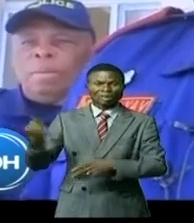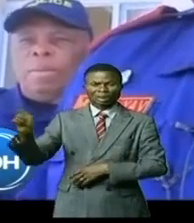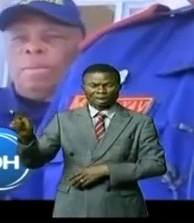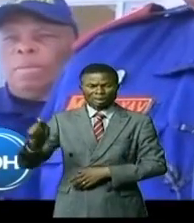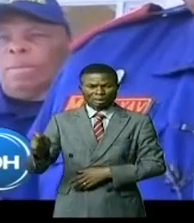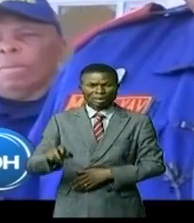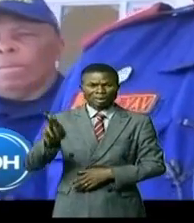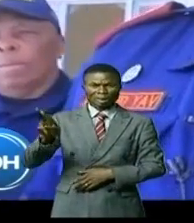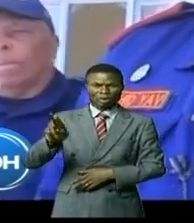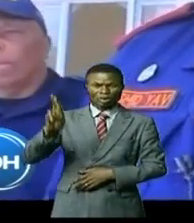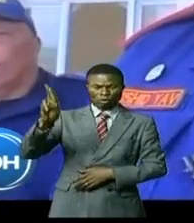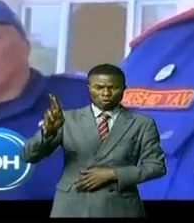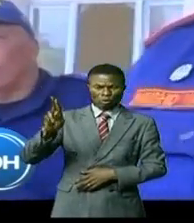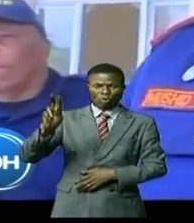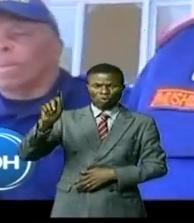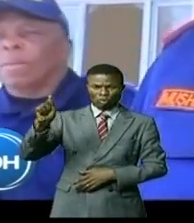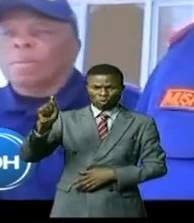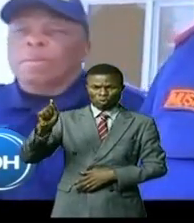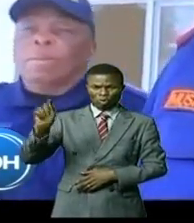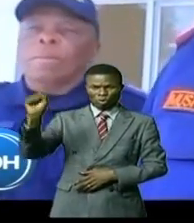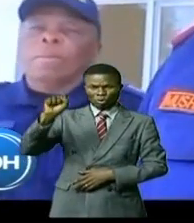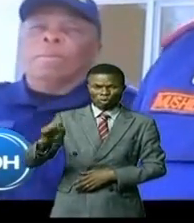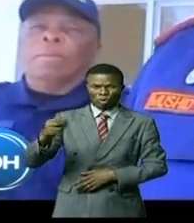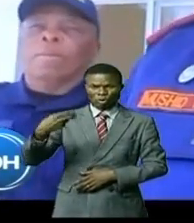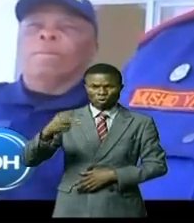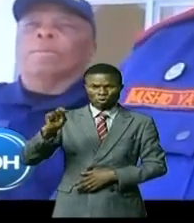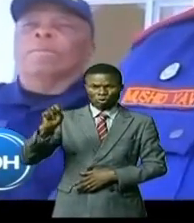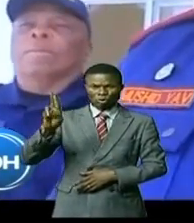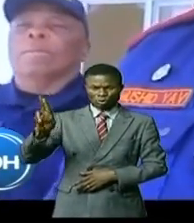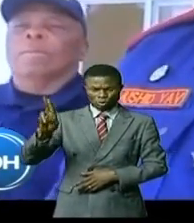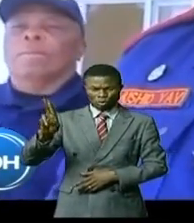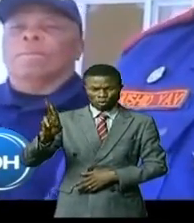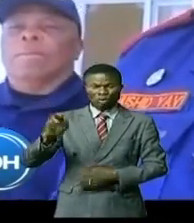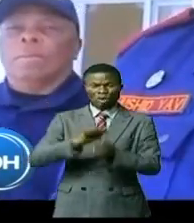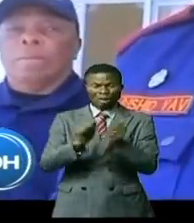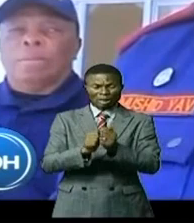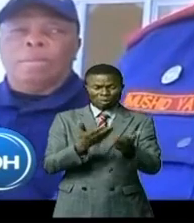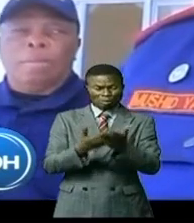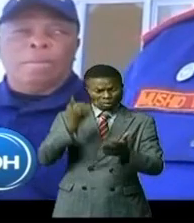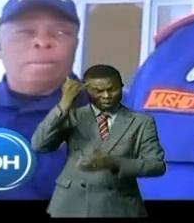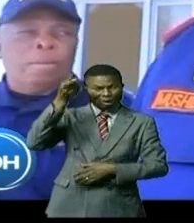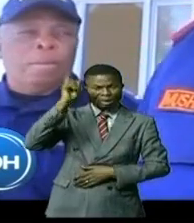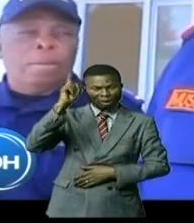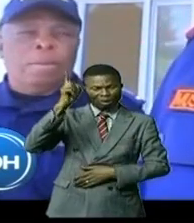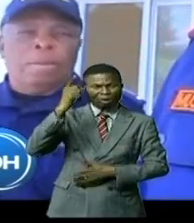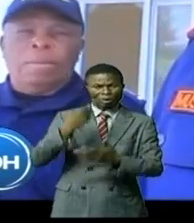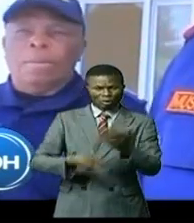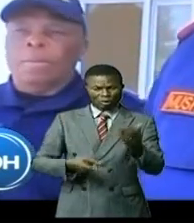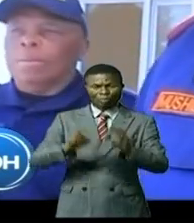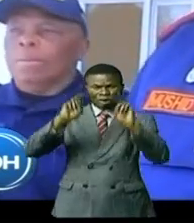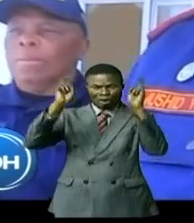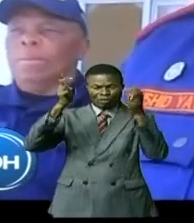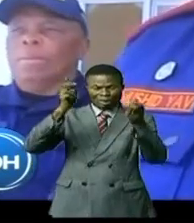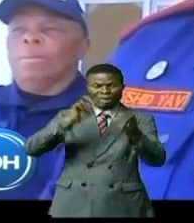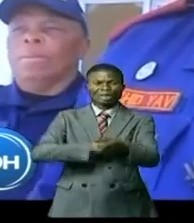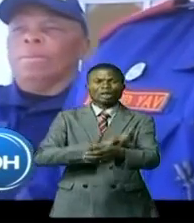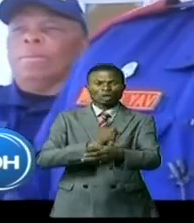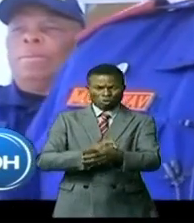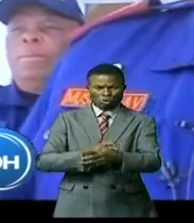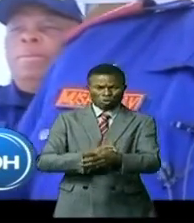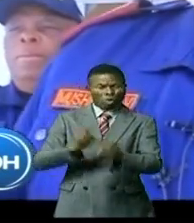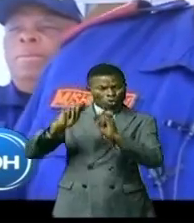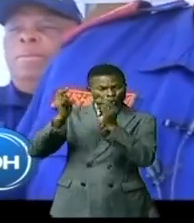Rutshuru, aujourd'hui c'est Nyiragongo. Cet ennemi vise la ville de Goma. Il